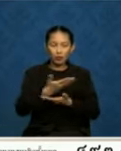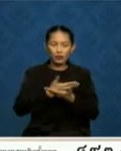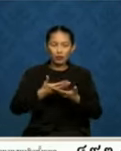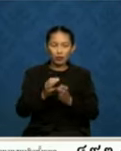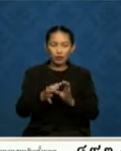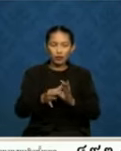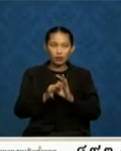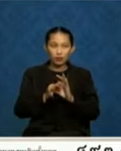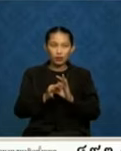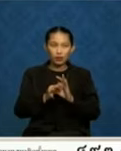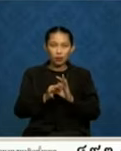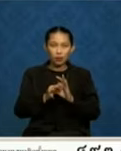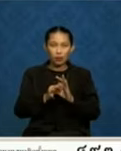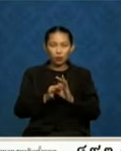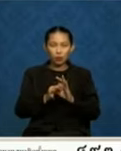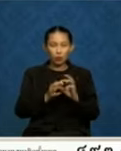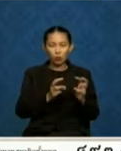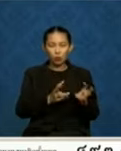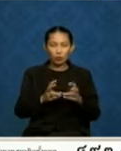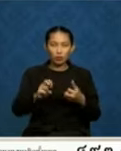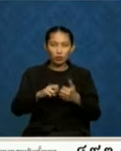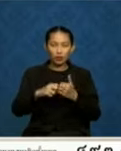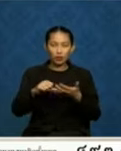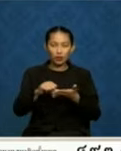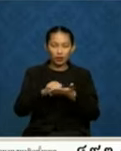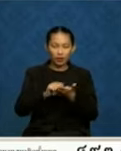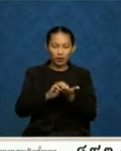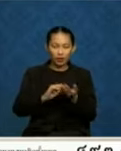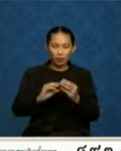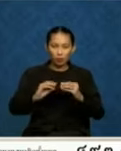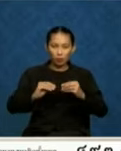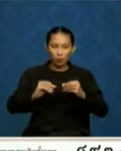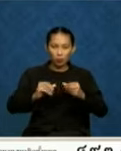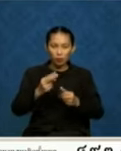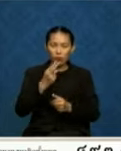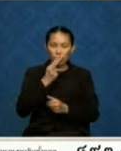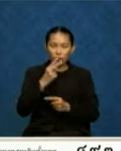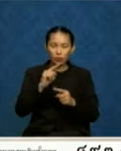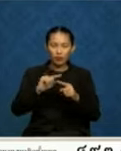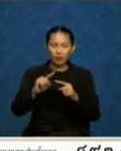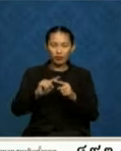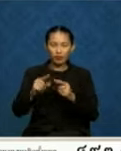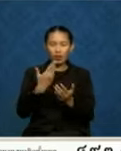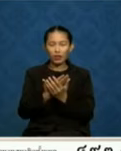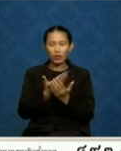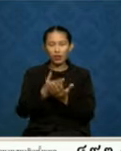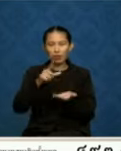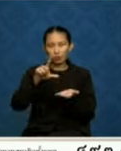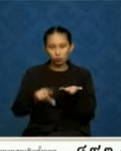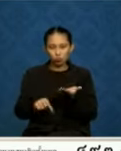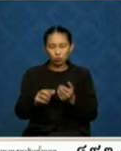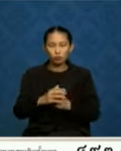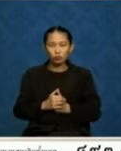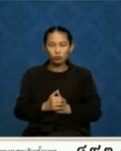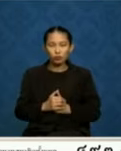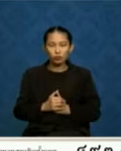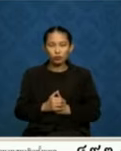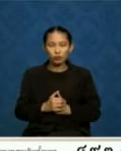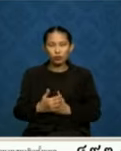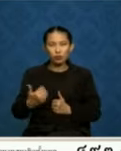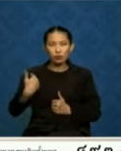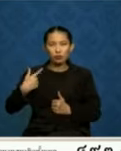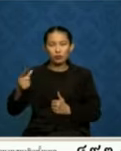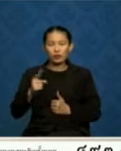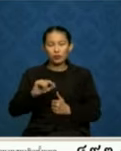าแนวทางการแก้ไขปัญหายาสูบและยาเส้นราคาตกต่ำโดยมีท่